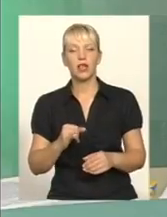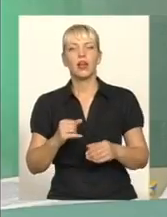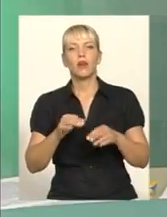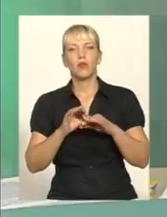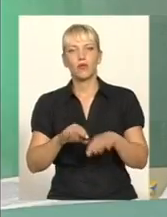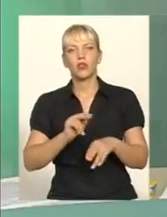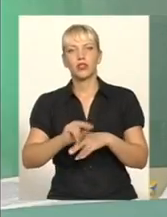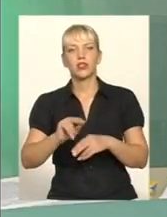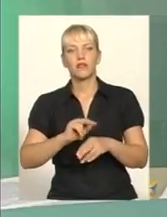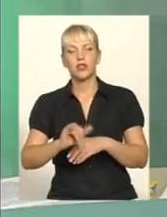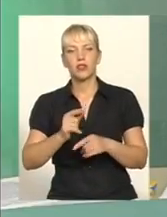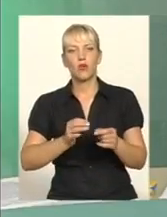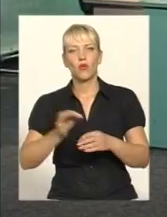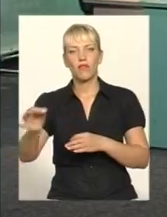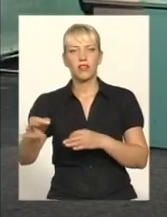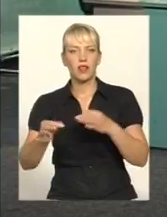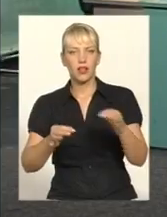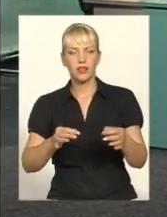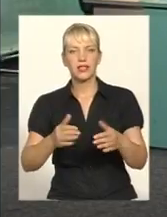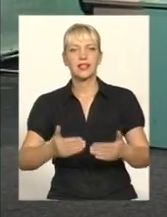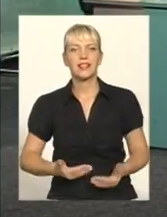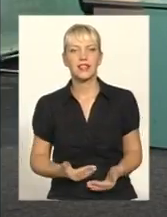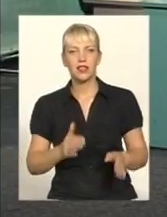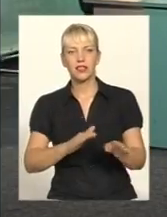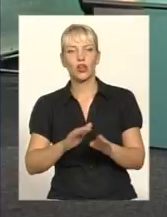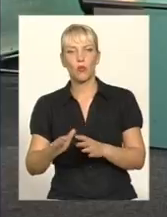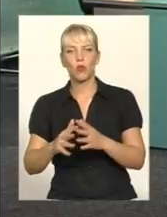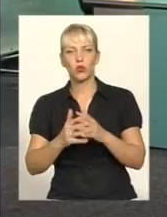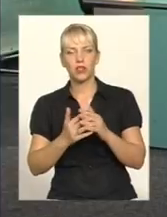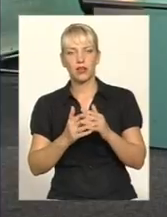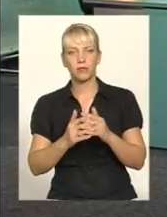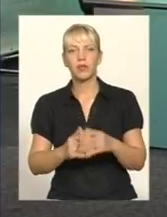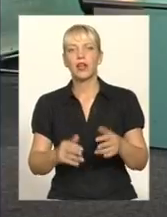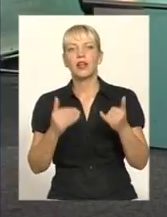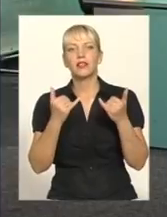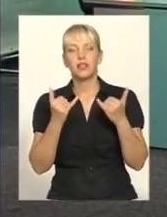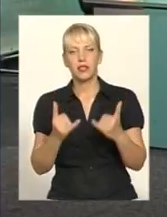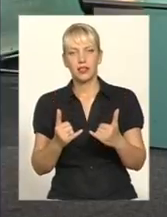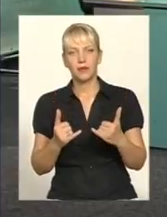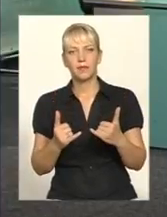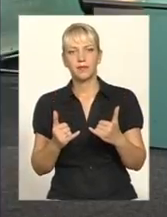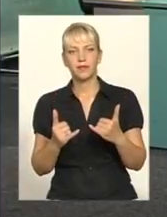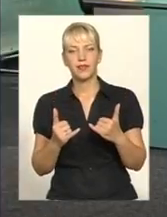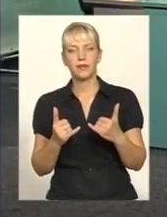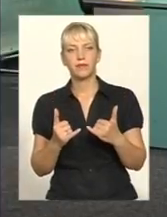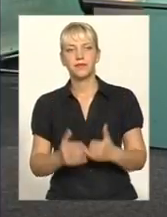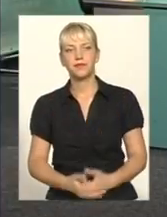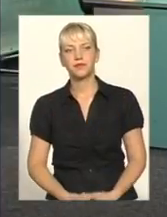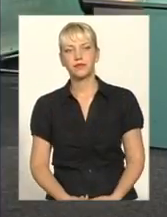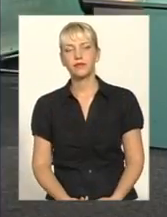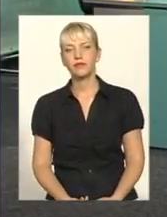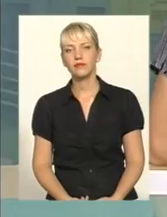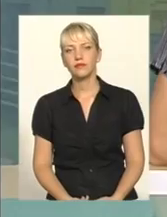проводити навчання у віддалених населених пунктах. Олеже Івановичу, нині вже